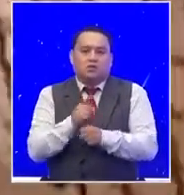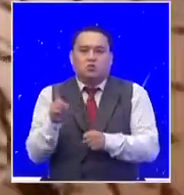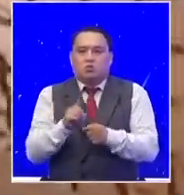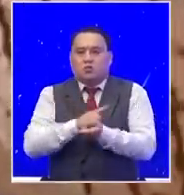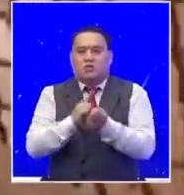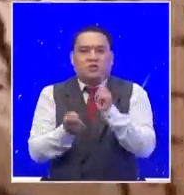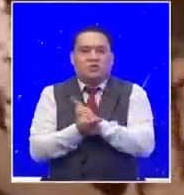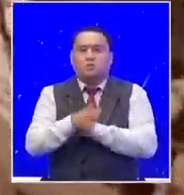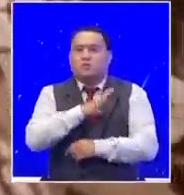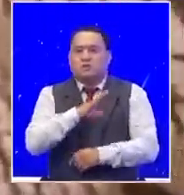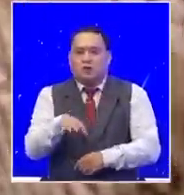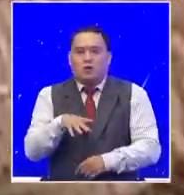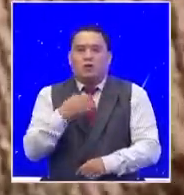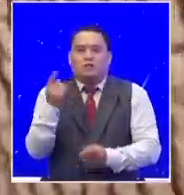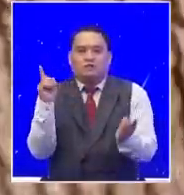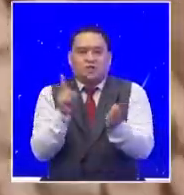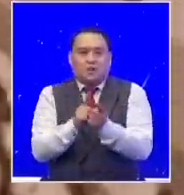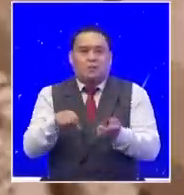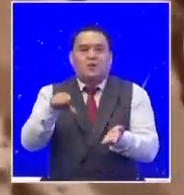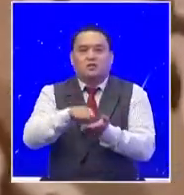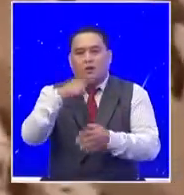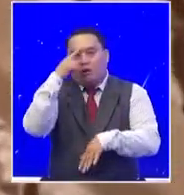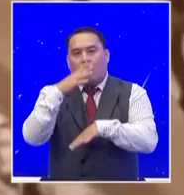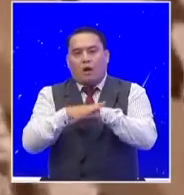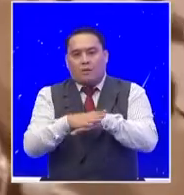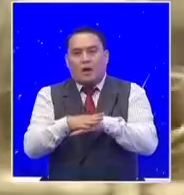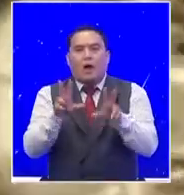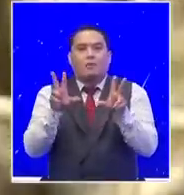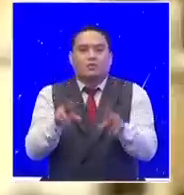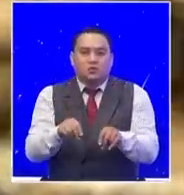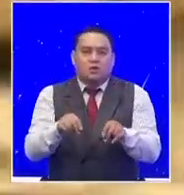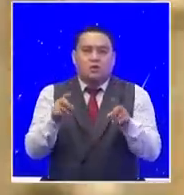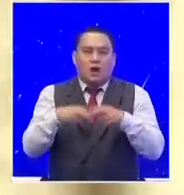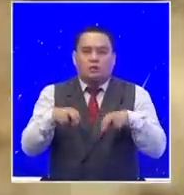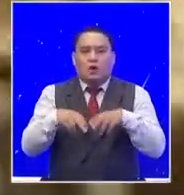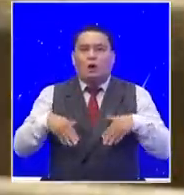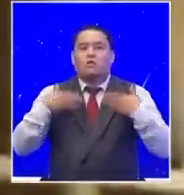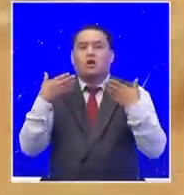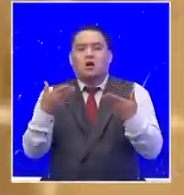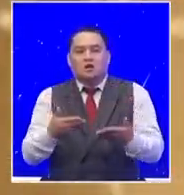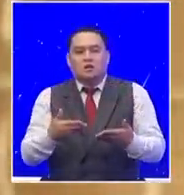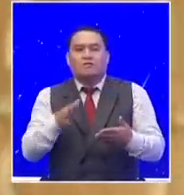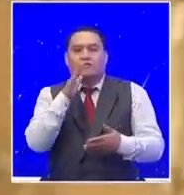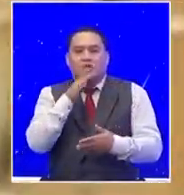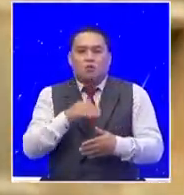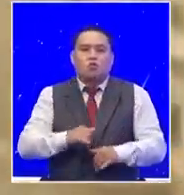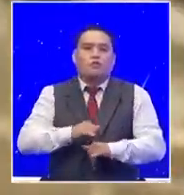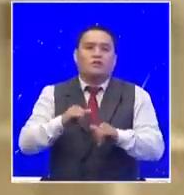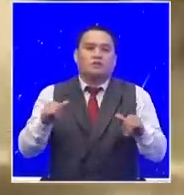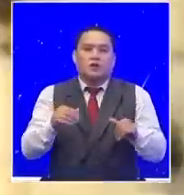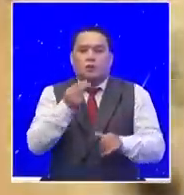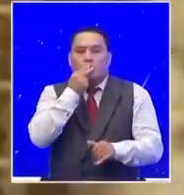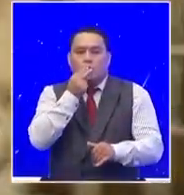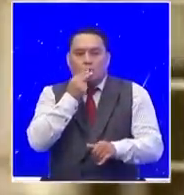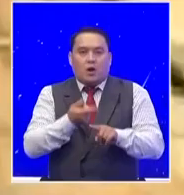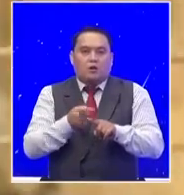не изменило. Недавно Мухтар встретился с представителями Акимата. Там обещали рассмотреть обращение. Время идет, тигры растут, их аппетит